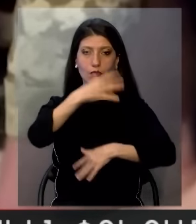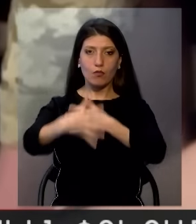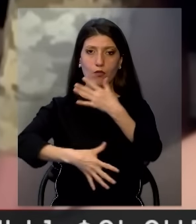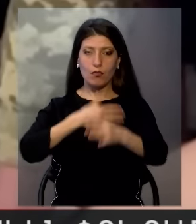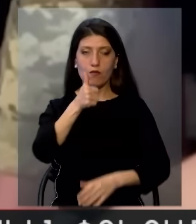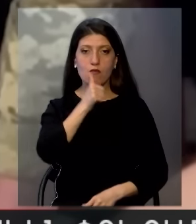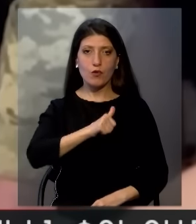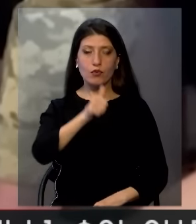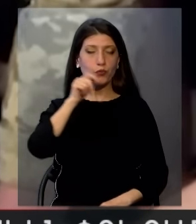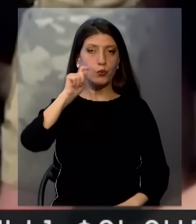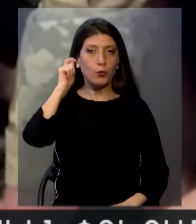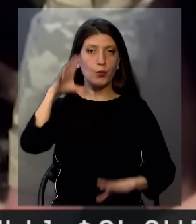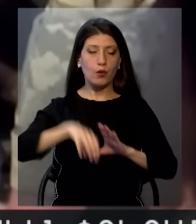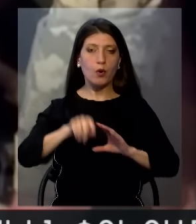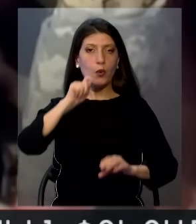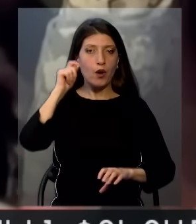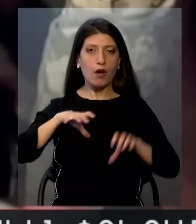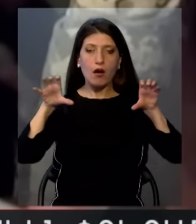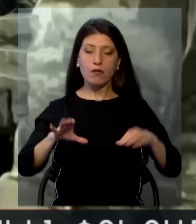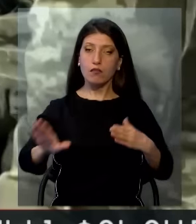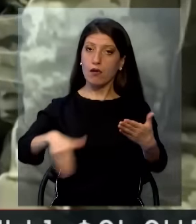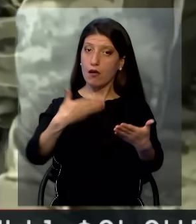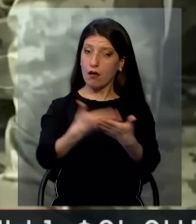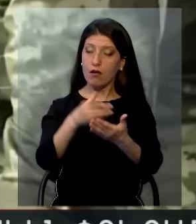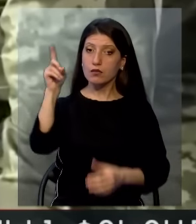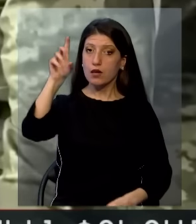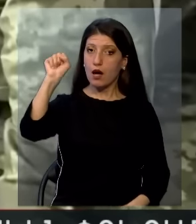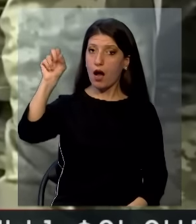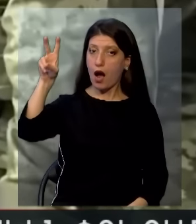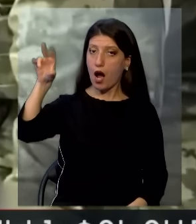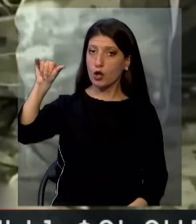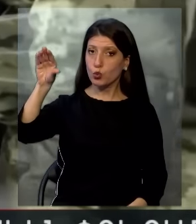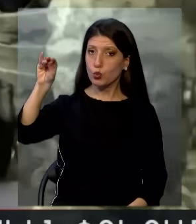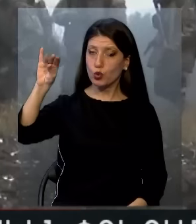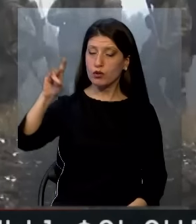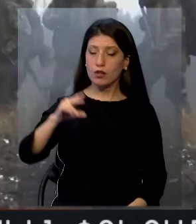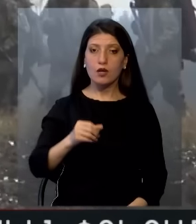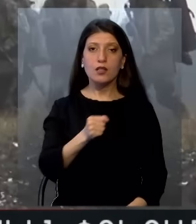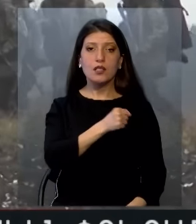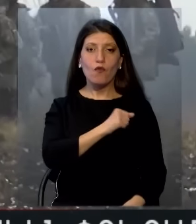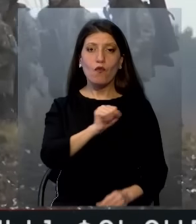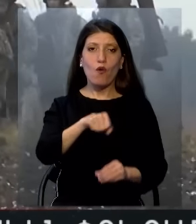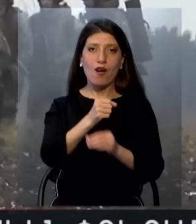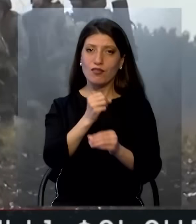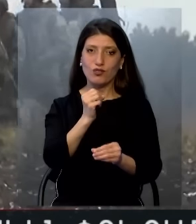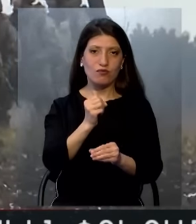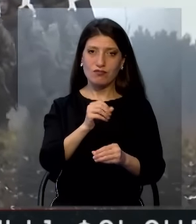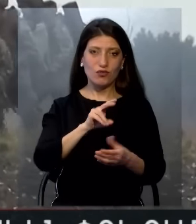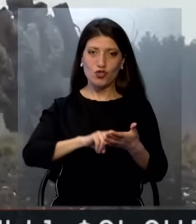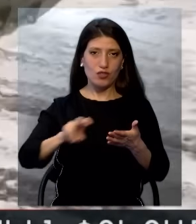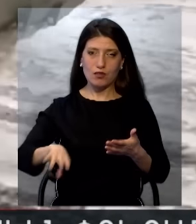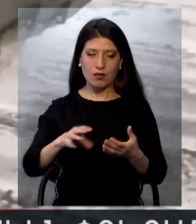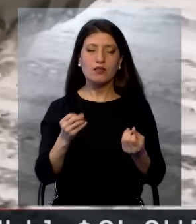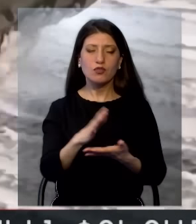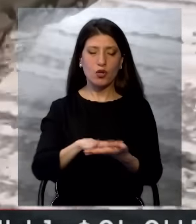կազմակերպել Ուկրաինայում։ Զելենսկին նույնիսկ առաջարկել է Զալուժնիին չհեռանալ զինված ուժերից ու շարունակել